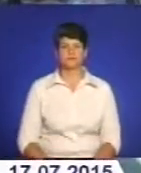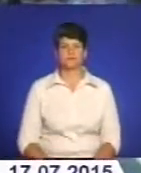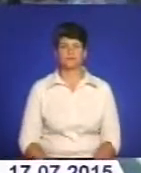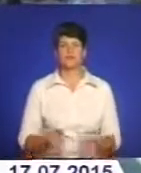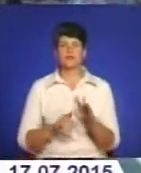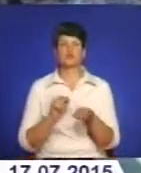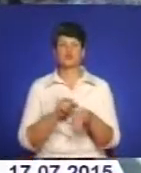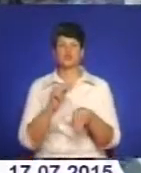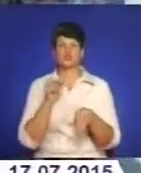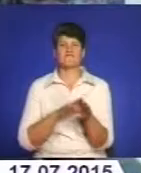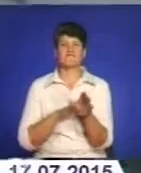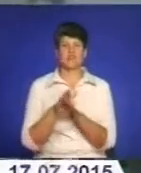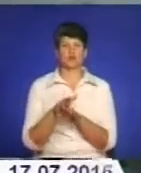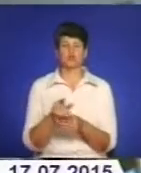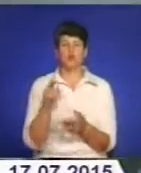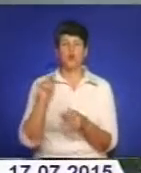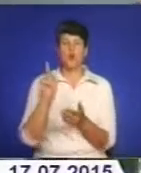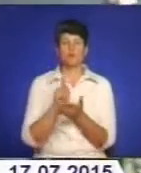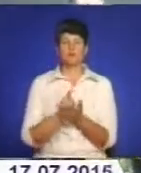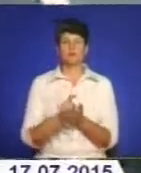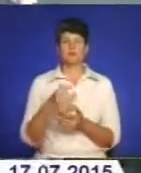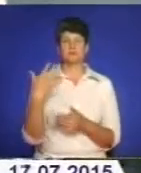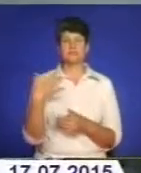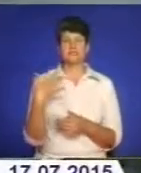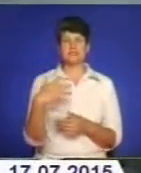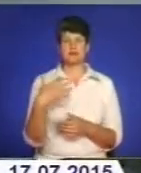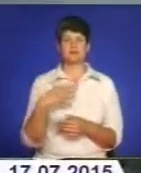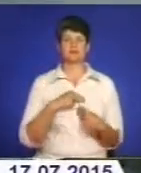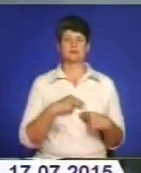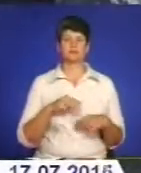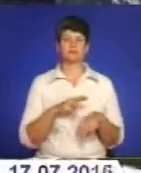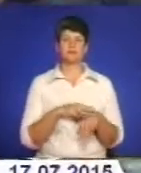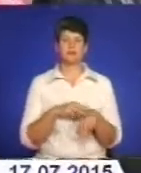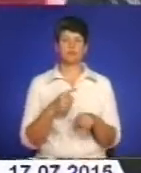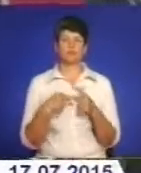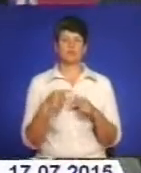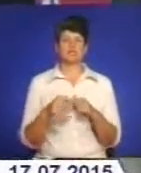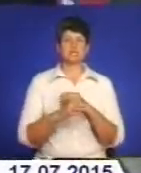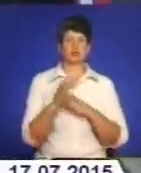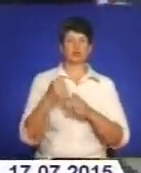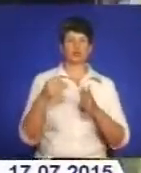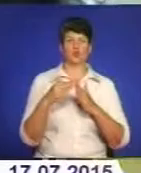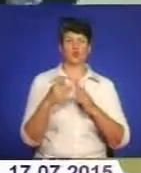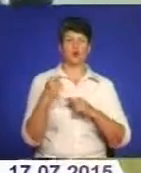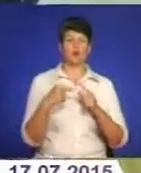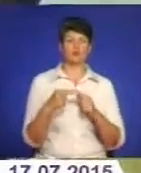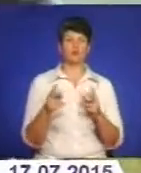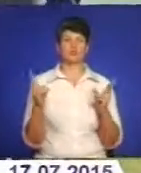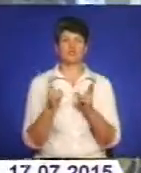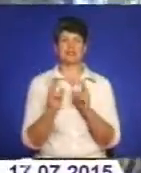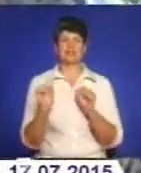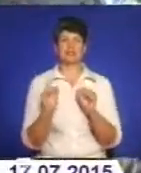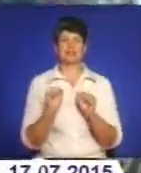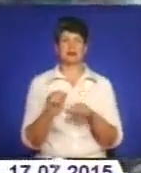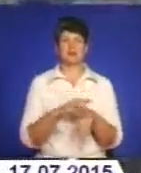почуттям виконаного обов'язку півсотні співробітників міліції Тернопільщини повернулися зі сходу додому. Зустрічали бійців керівники обласної